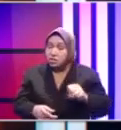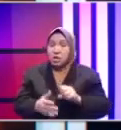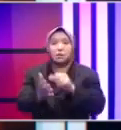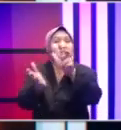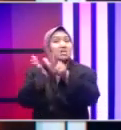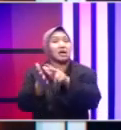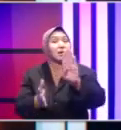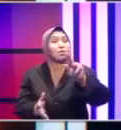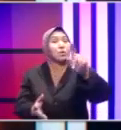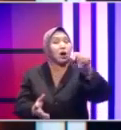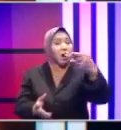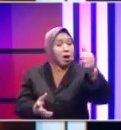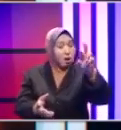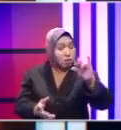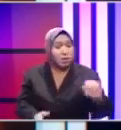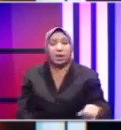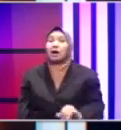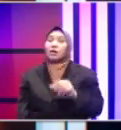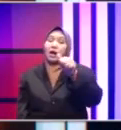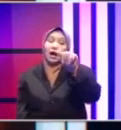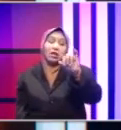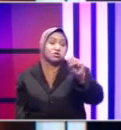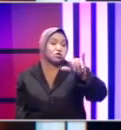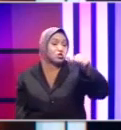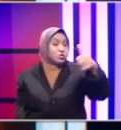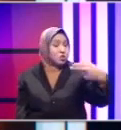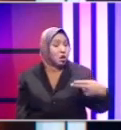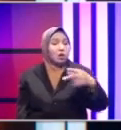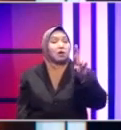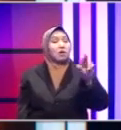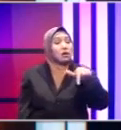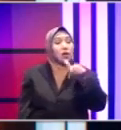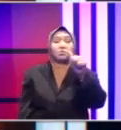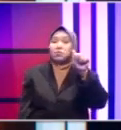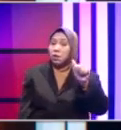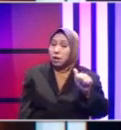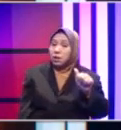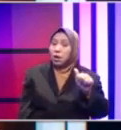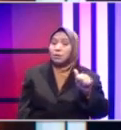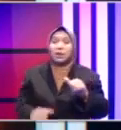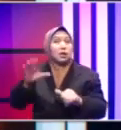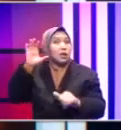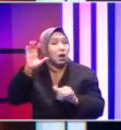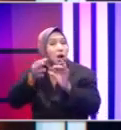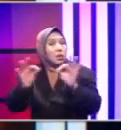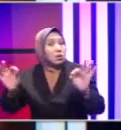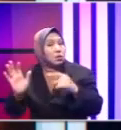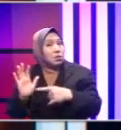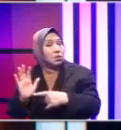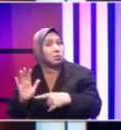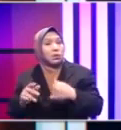menyebut bahwa Aisyah radhiallahu anha Aisyah radhiallahu anha mendengar ayat ini